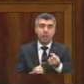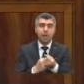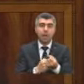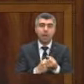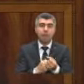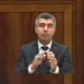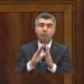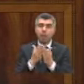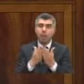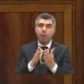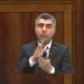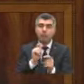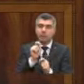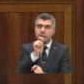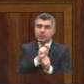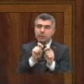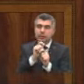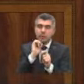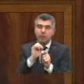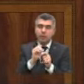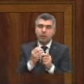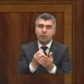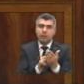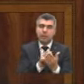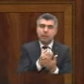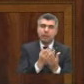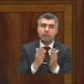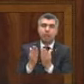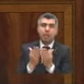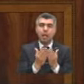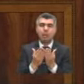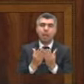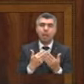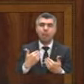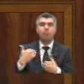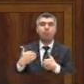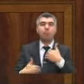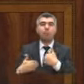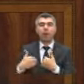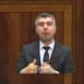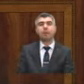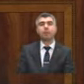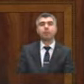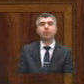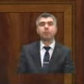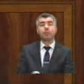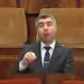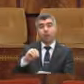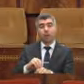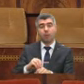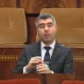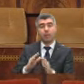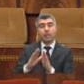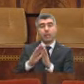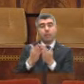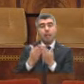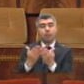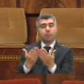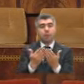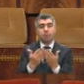المرجعي لهندسة التعلمات لتمدرس الأطفال في وضعية إعاقة، ودليل مدير المؤسسات